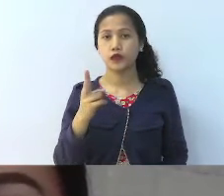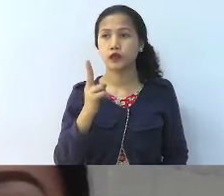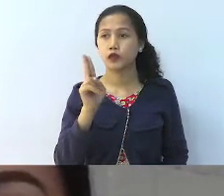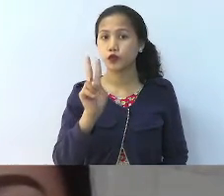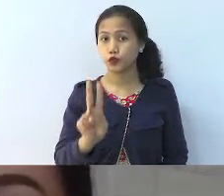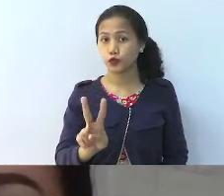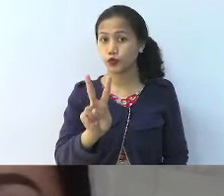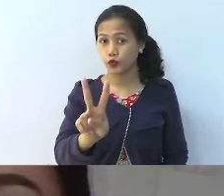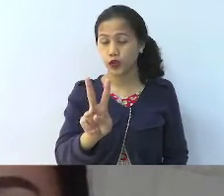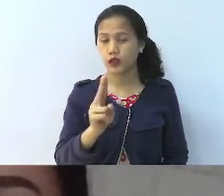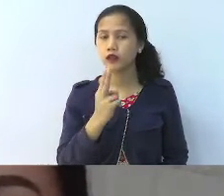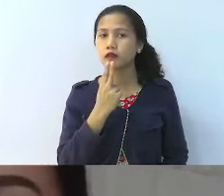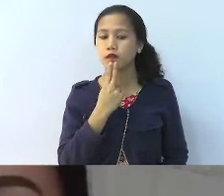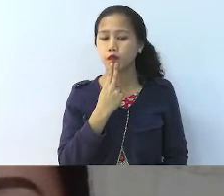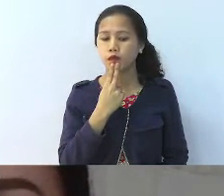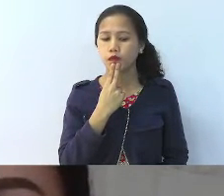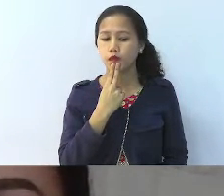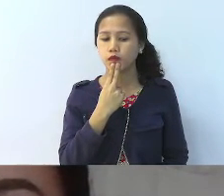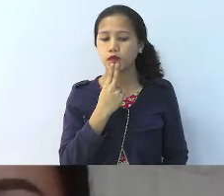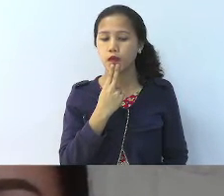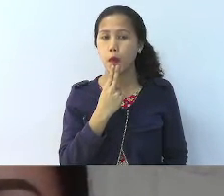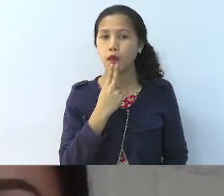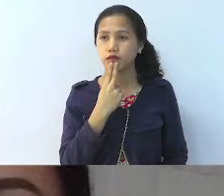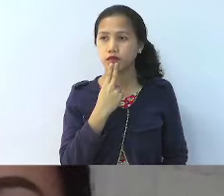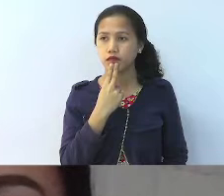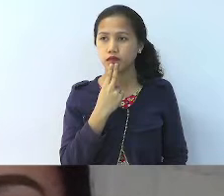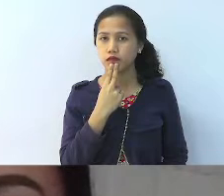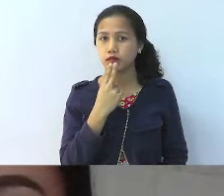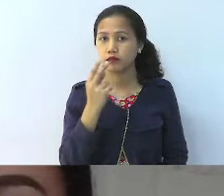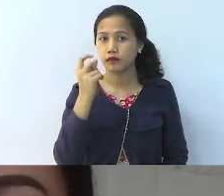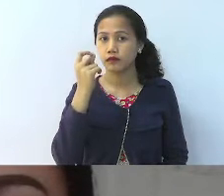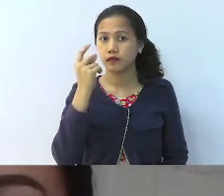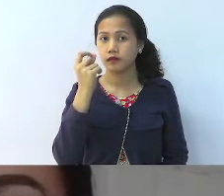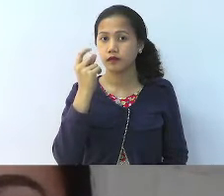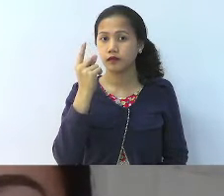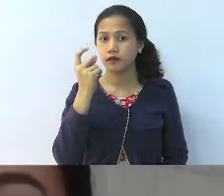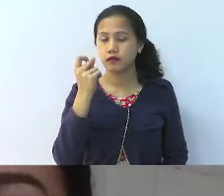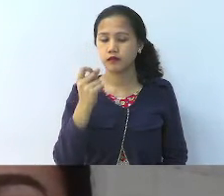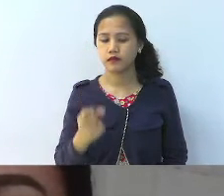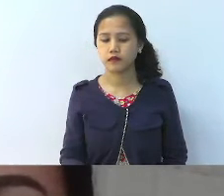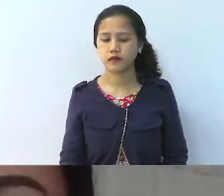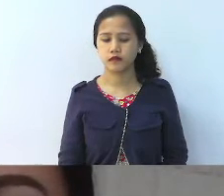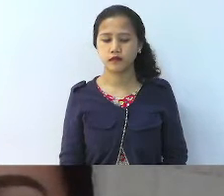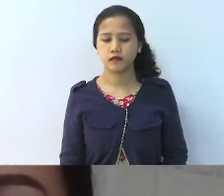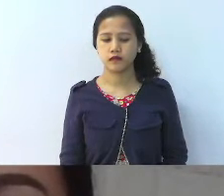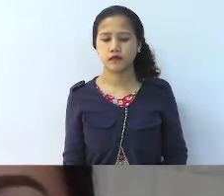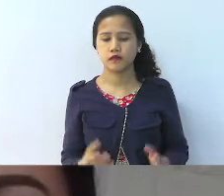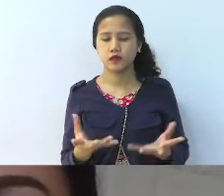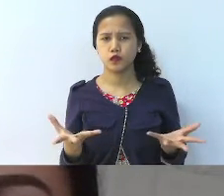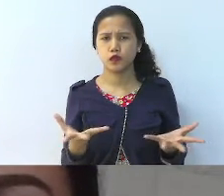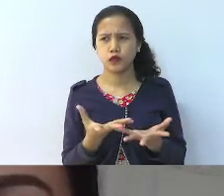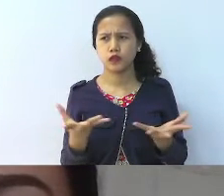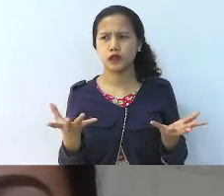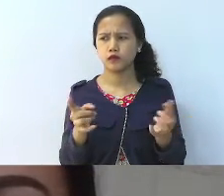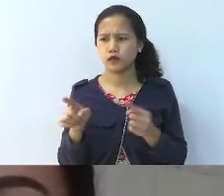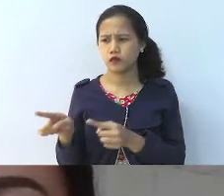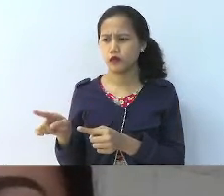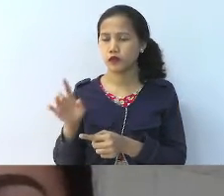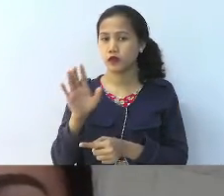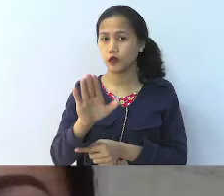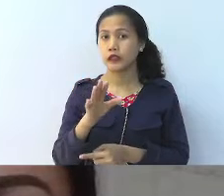masyadong mapuwersa. Huwag malakas na force. Mahinang force lang po, kaya nga po ang gamit lang natin ay 2